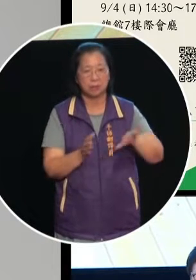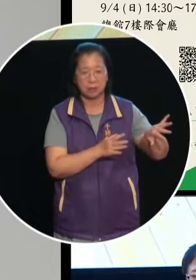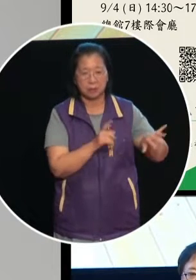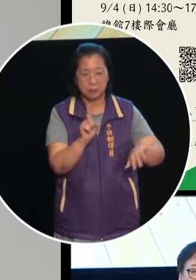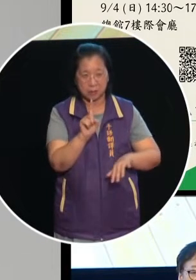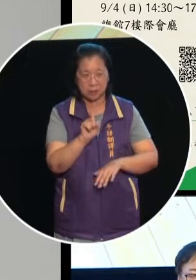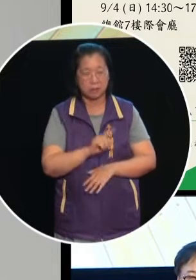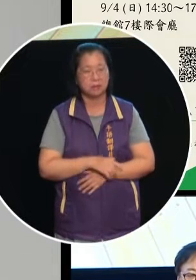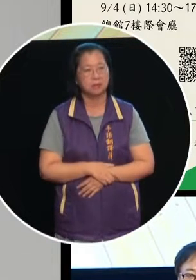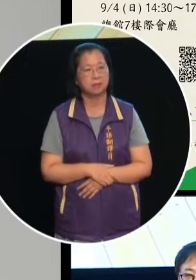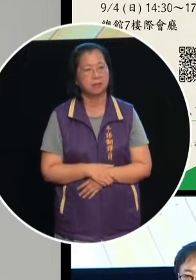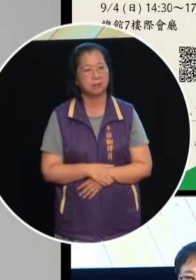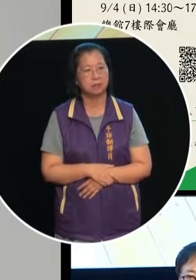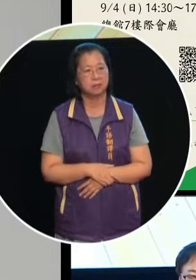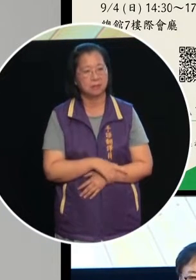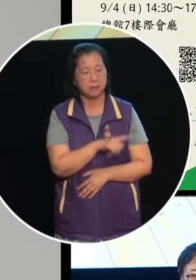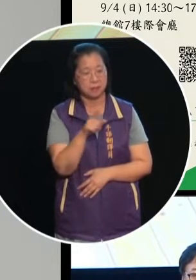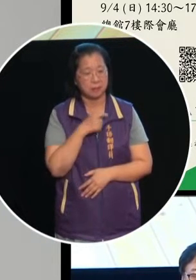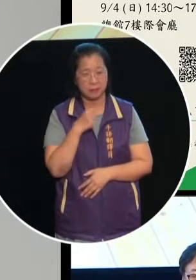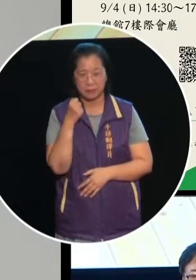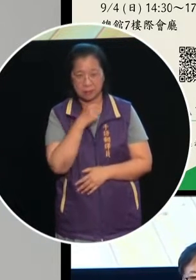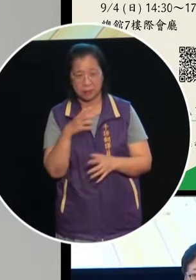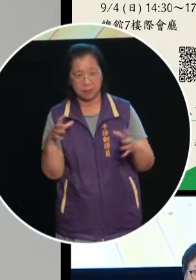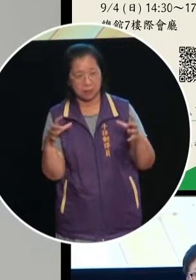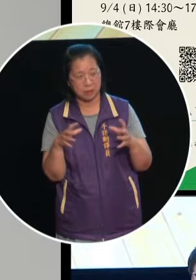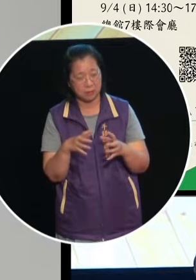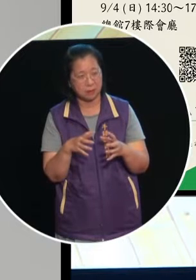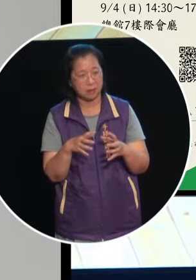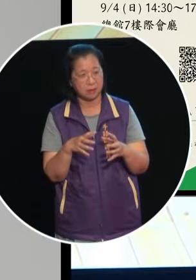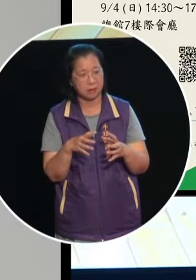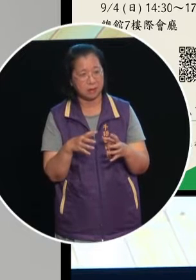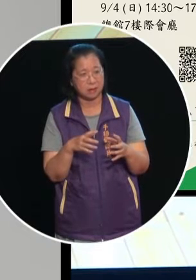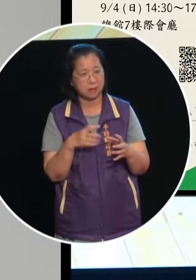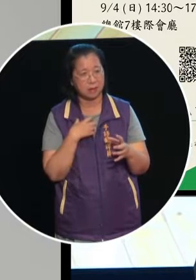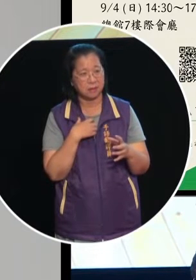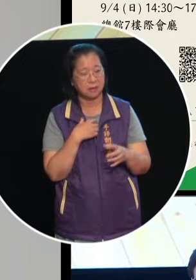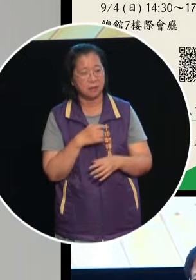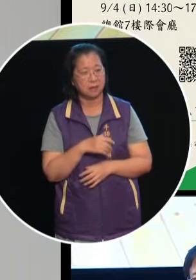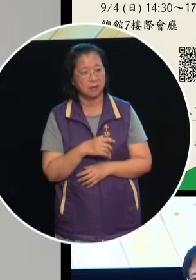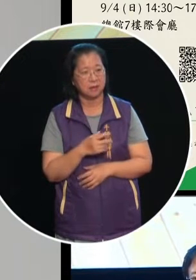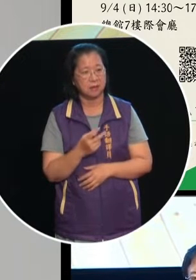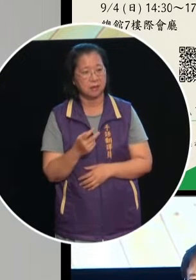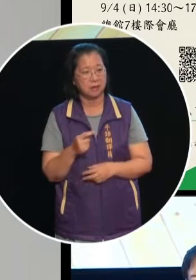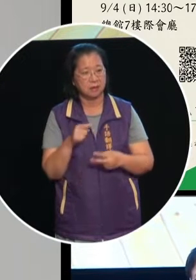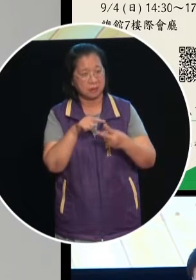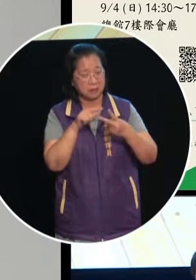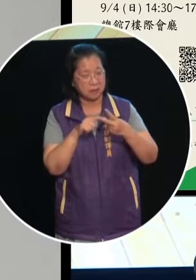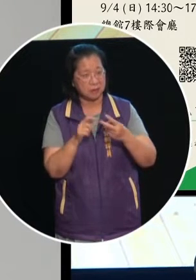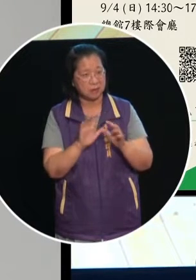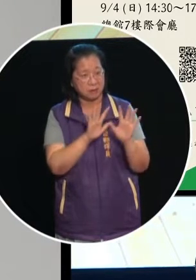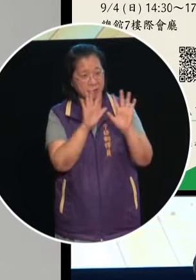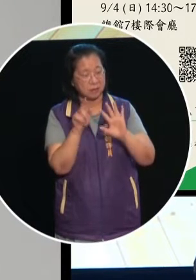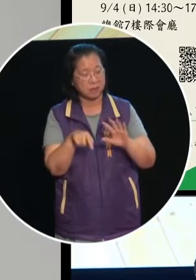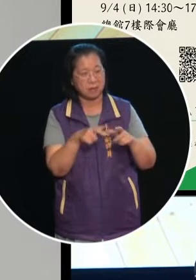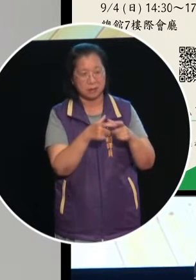一种声音是我们一定要跟台湾一起面对中国，这两种声音在日本一直